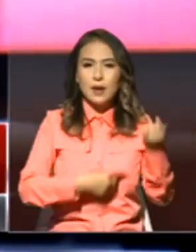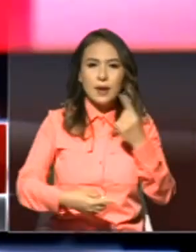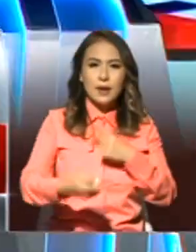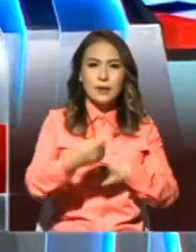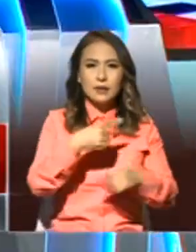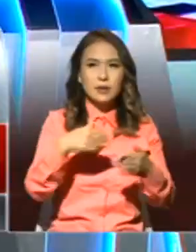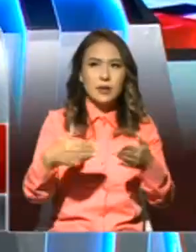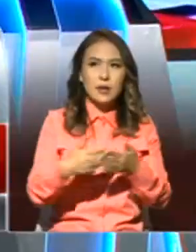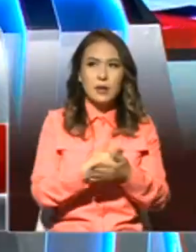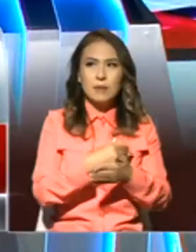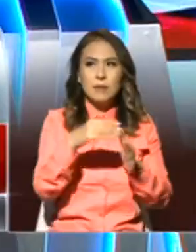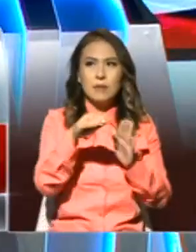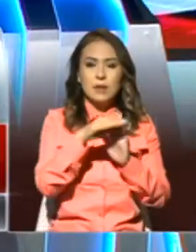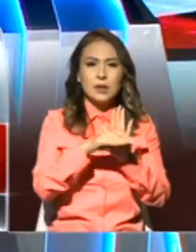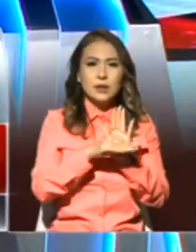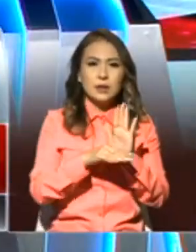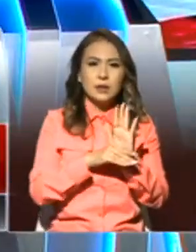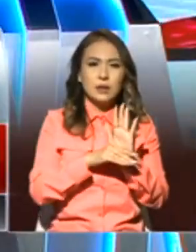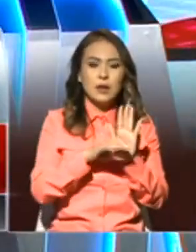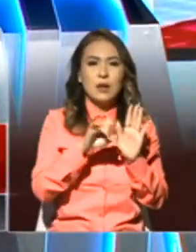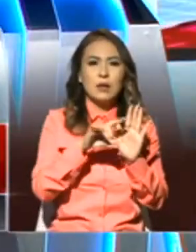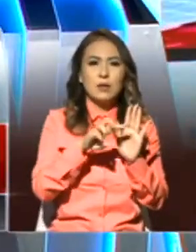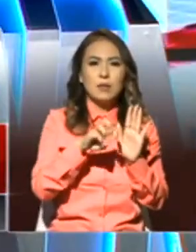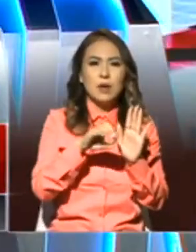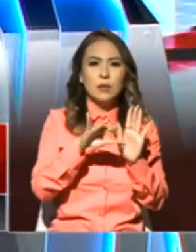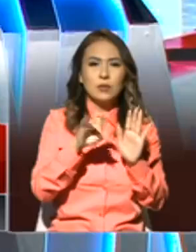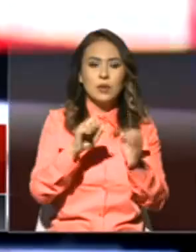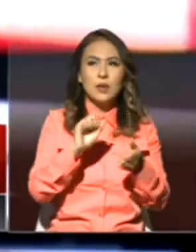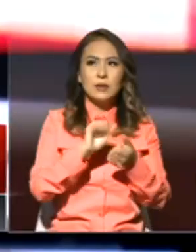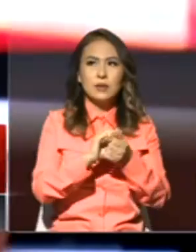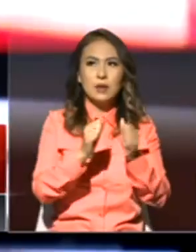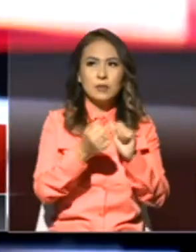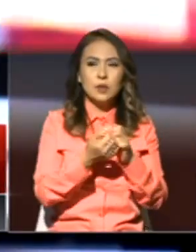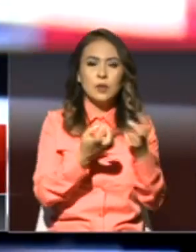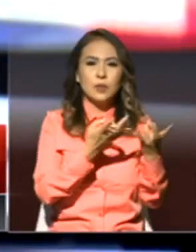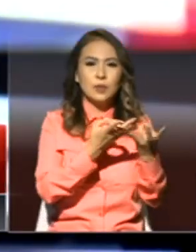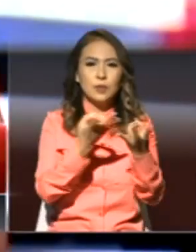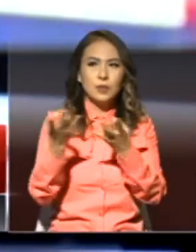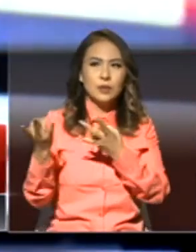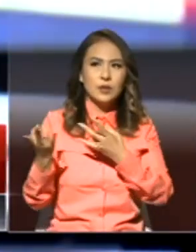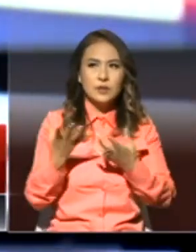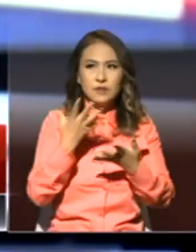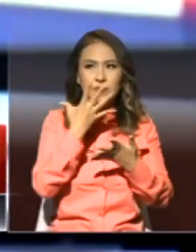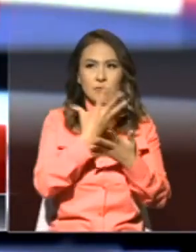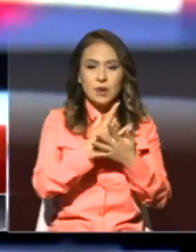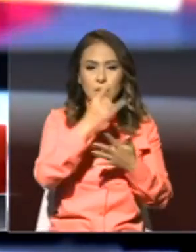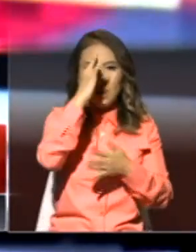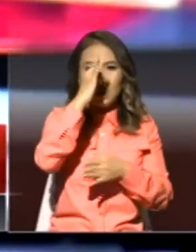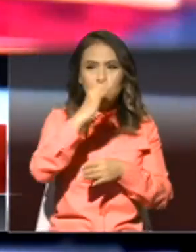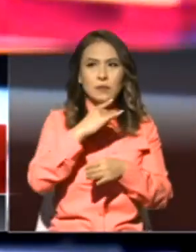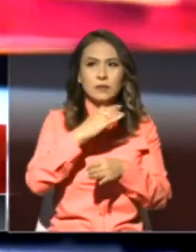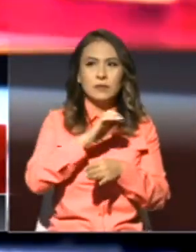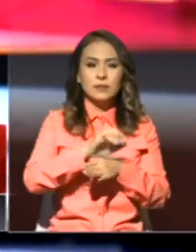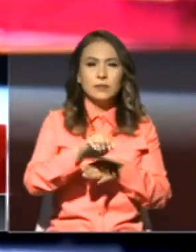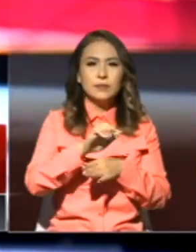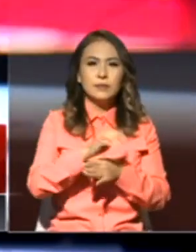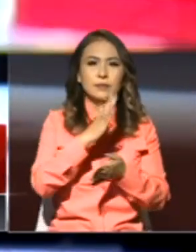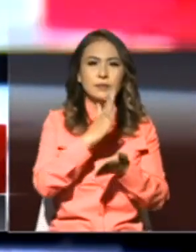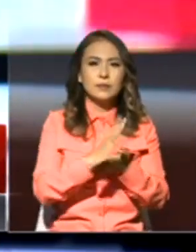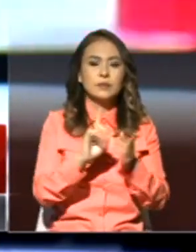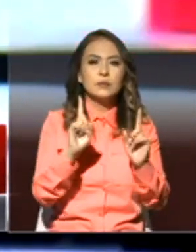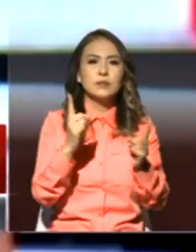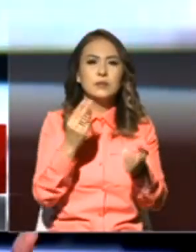да бір бағдарламаны. Сементіңізде, арматураңызда, тасыңызда керек жарақтың барлығы өзіміздің Қазақстанда шығарылады ғой. Өзімізде шығады. Неге қымбат